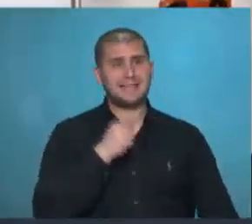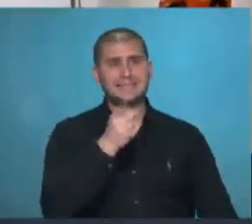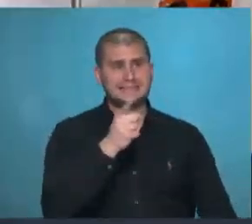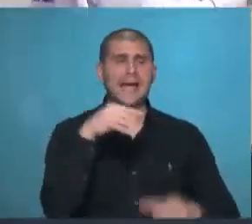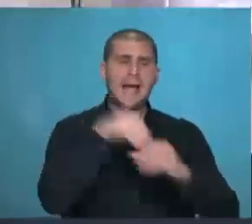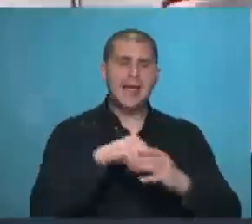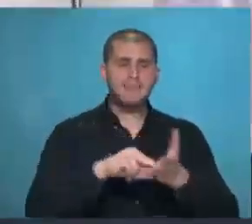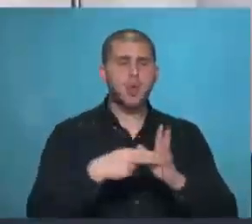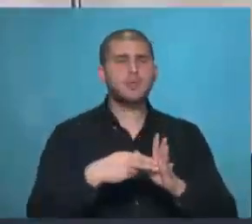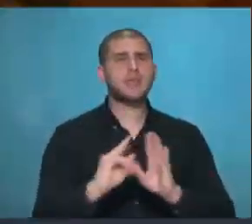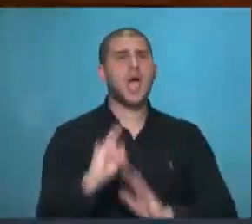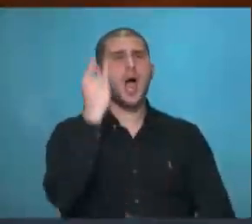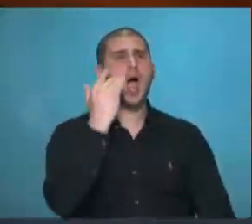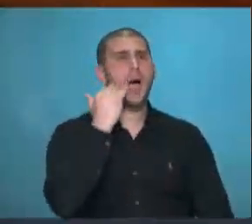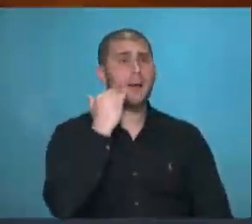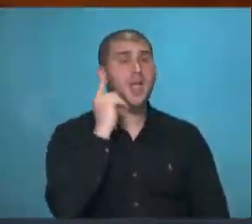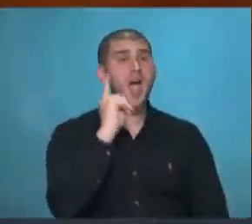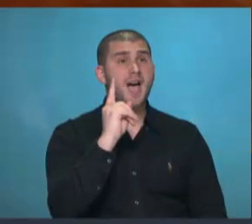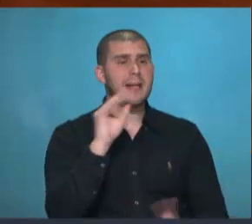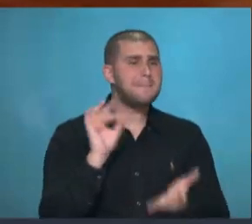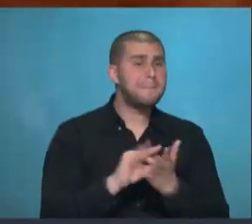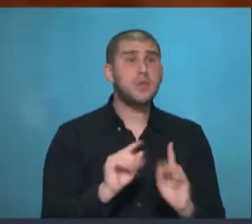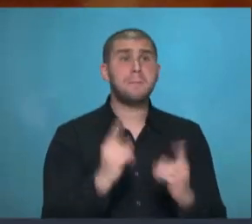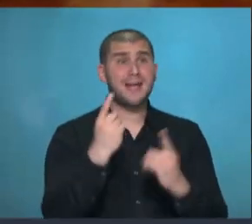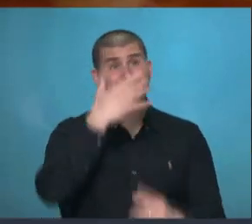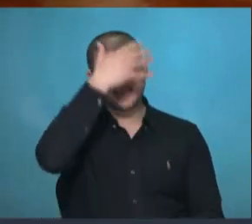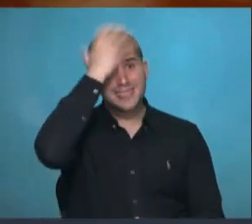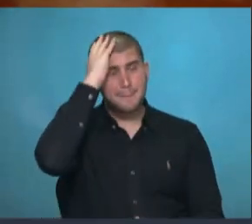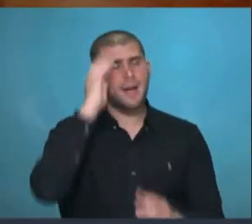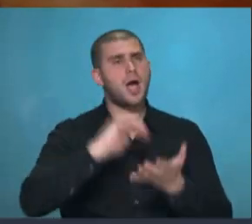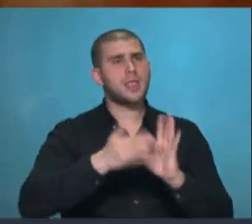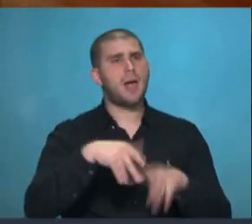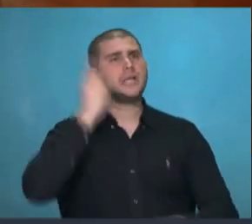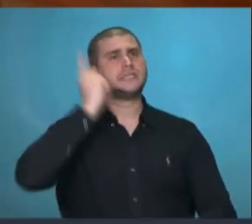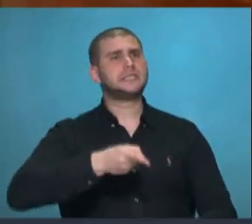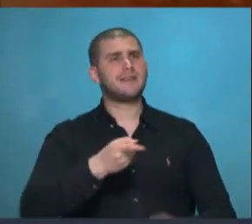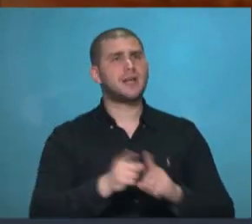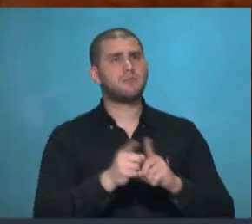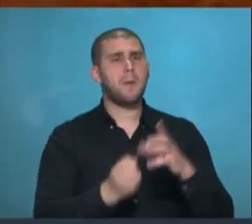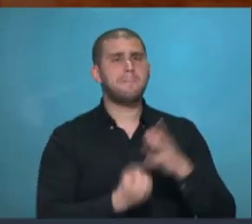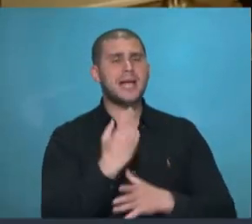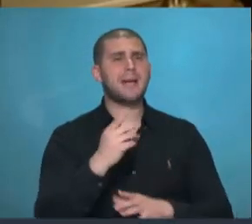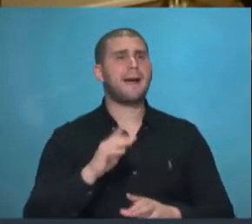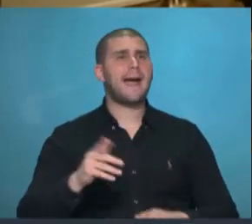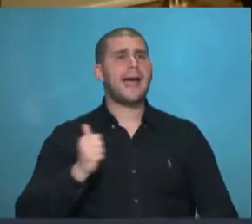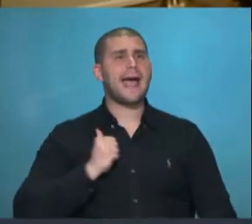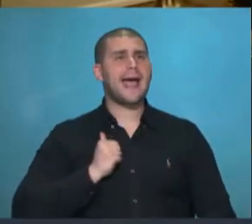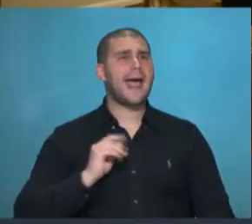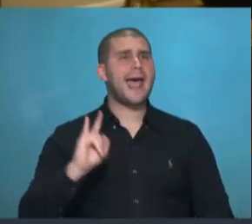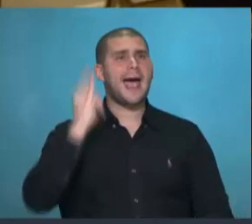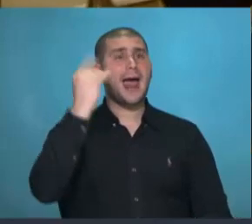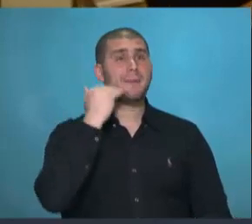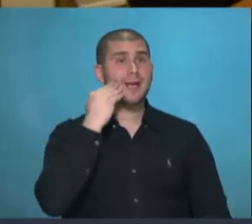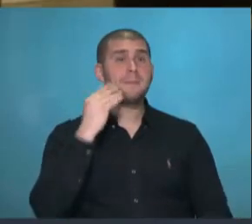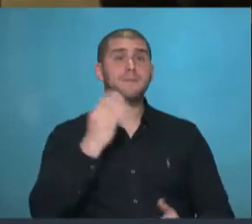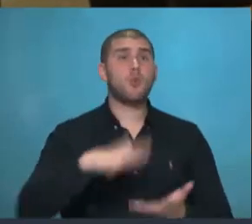מתוכנית החלל האמריקנית, אבל בעיתוי מקרי, הנשיא טראמפ חתם אמש על צו המקים את חיל החלל האמריקני, זירה עתידית